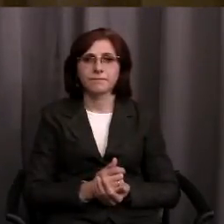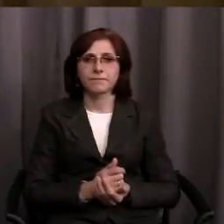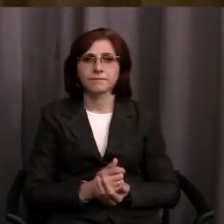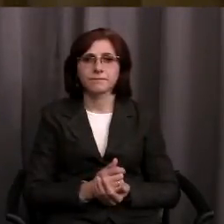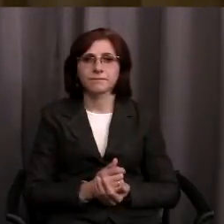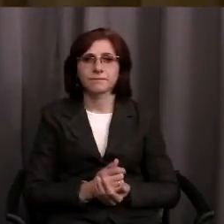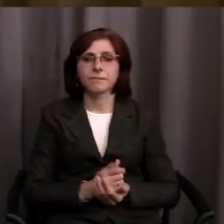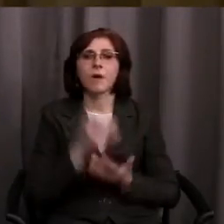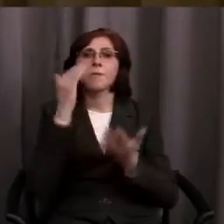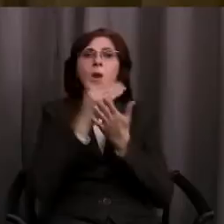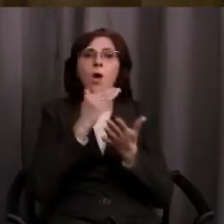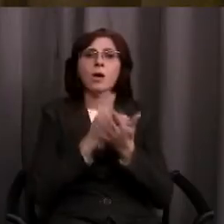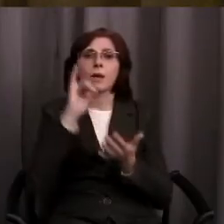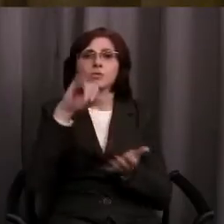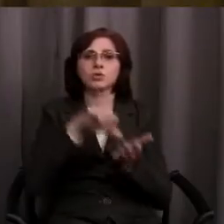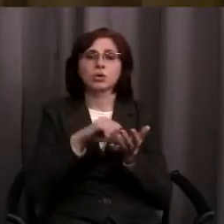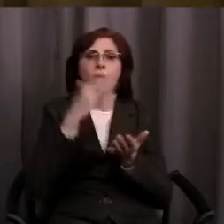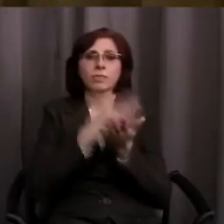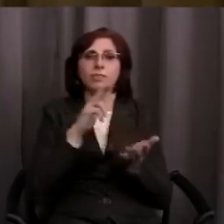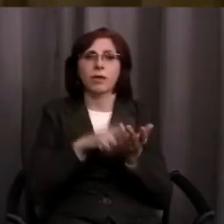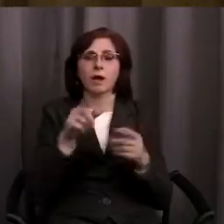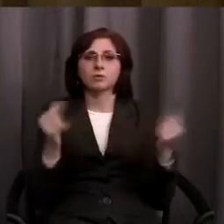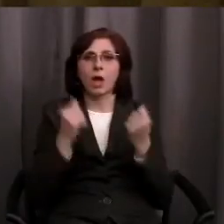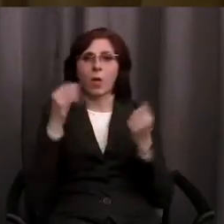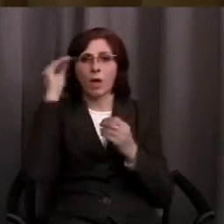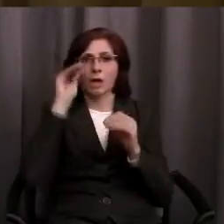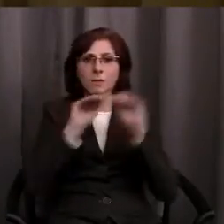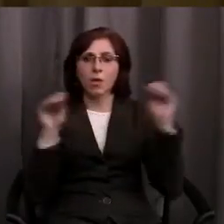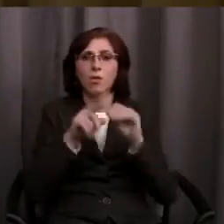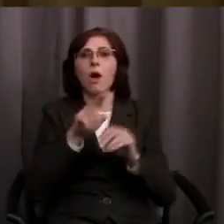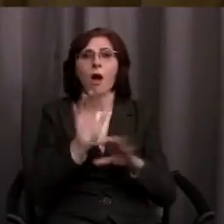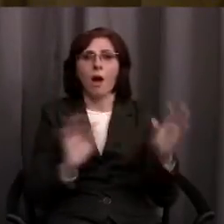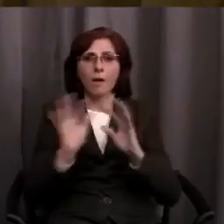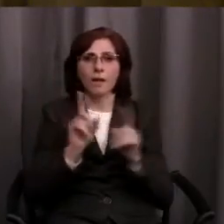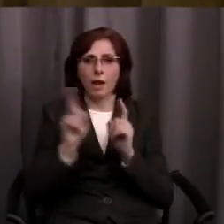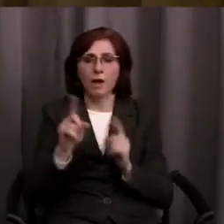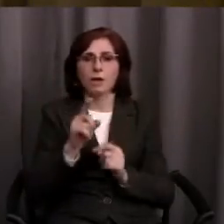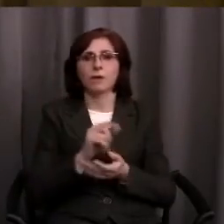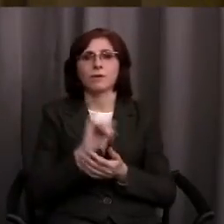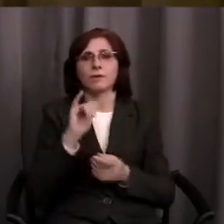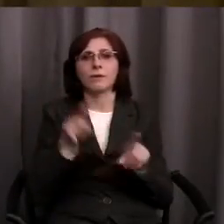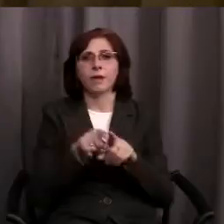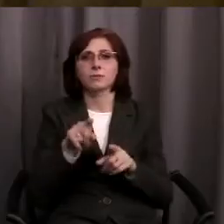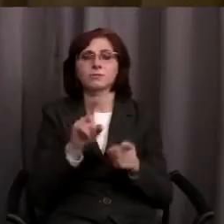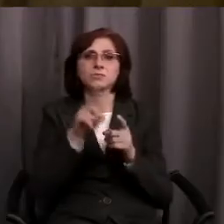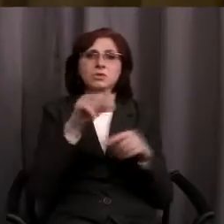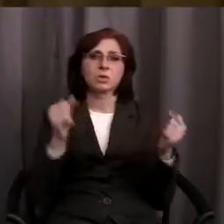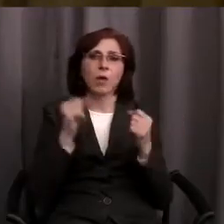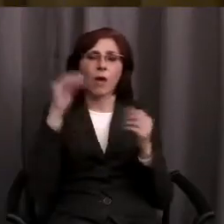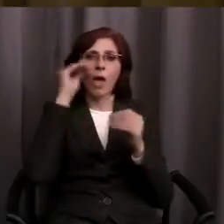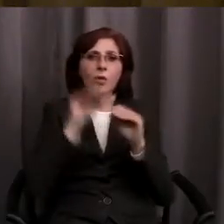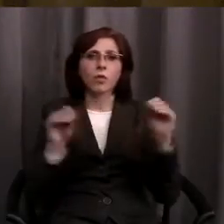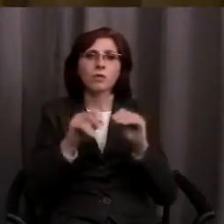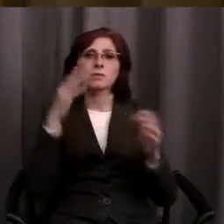Program i zapewnienie środków na działania edukacyjne właśnie opiekunów, ale i takie działania